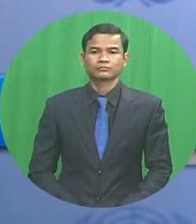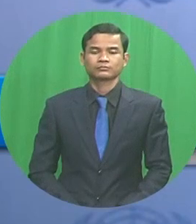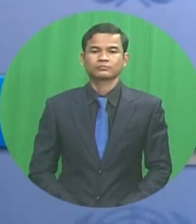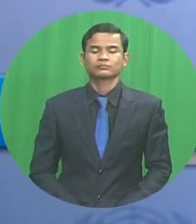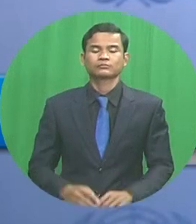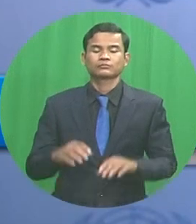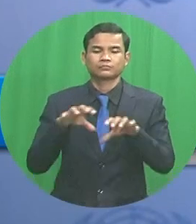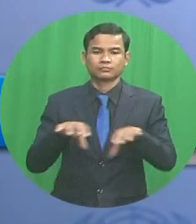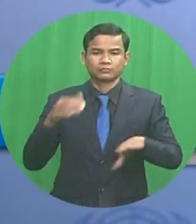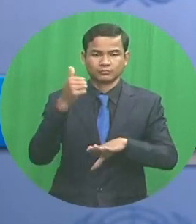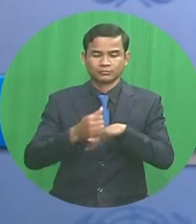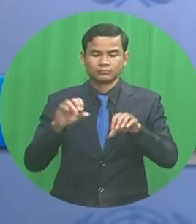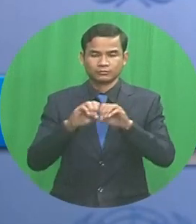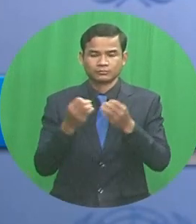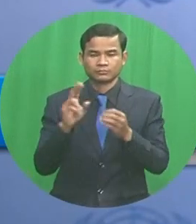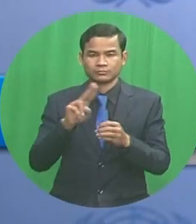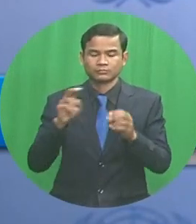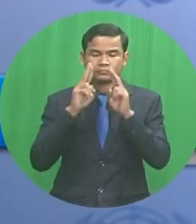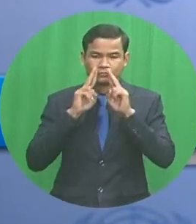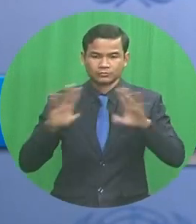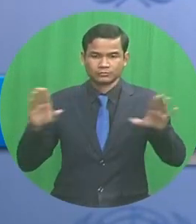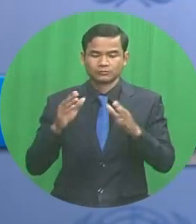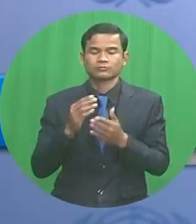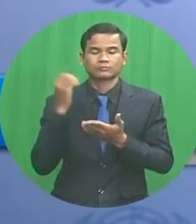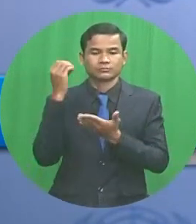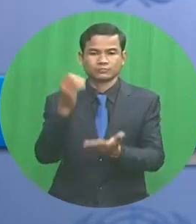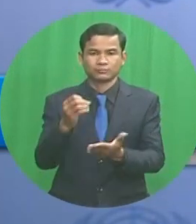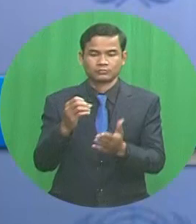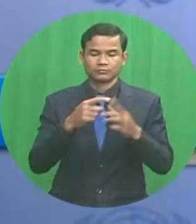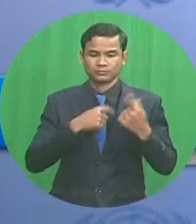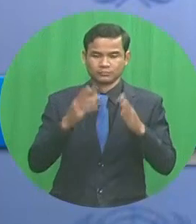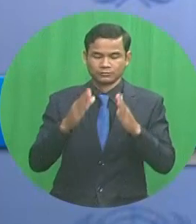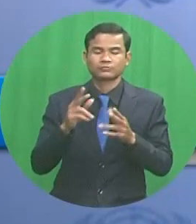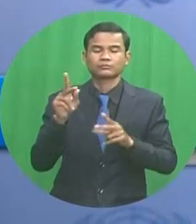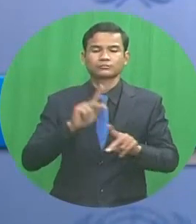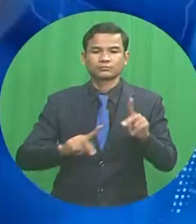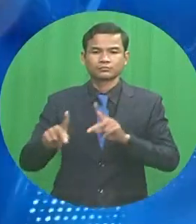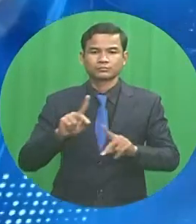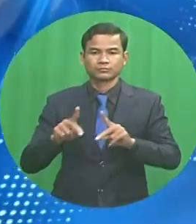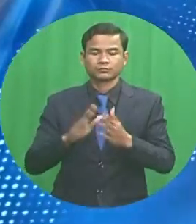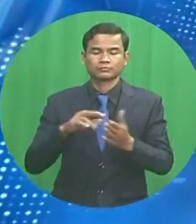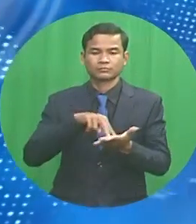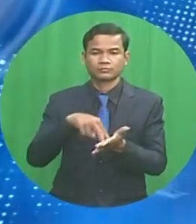លេខាធិការអង្គការសហប្រជាជាតិអំពាវនាវឲ្យមានជំនួយមនុស្សធម៌សម្រាប់ពលរដ្ឋរងគ្រោះរញ្ជួយដី